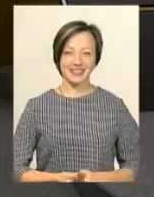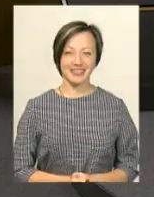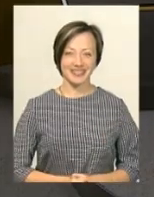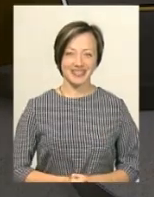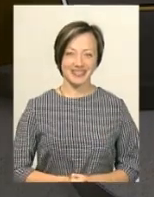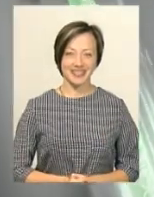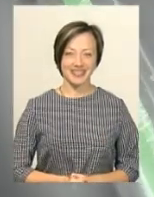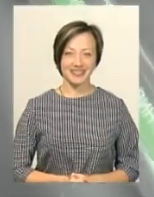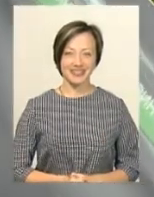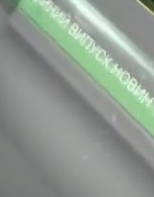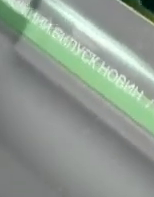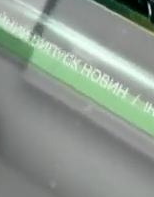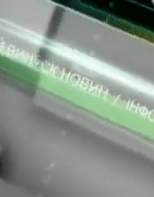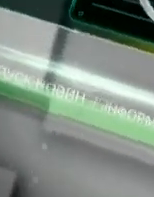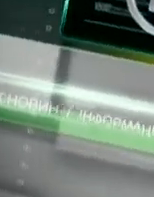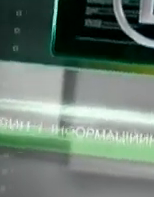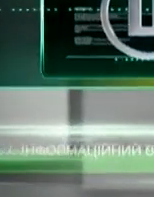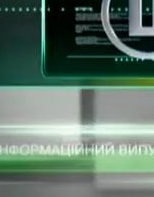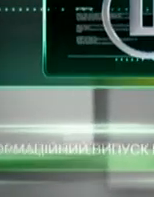Дякую!